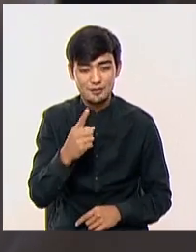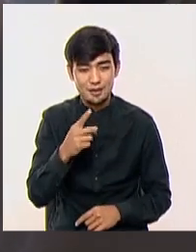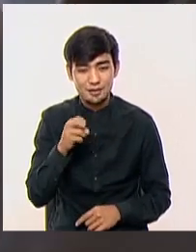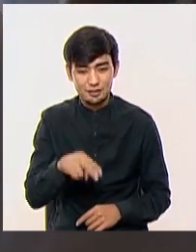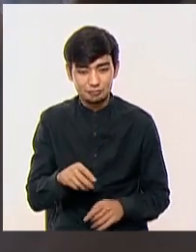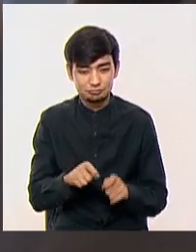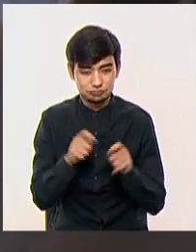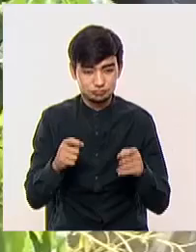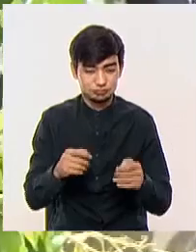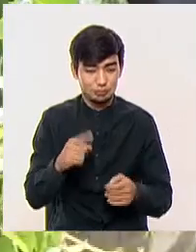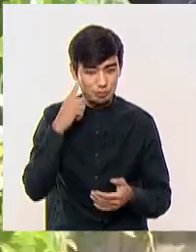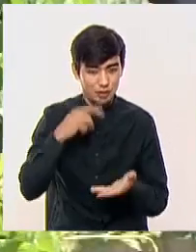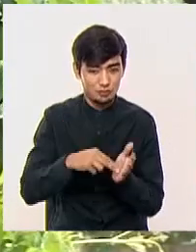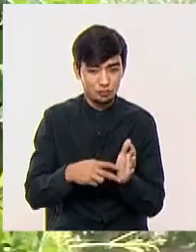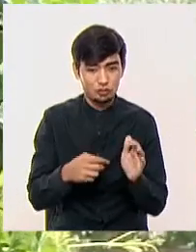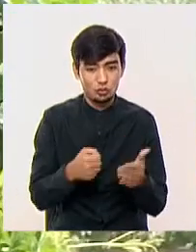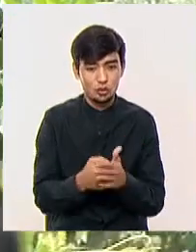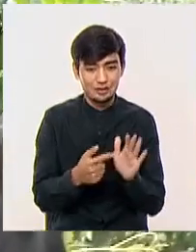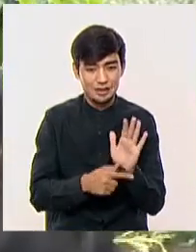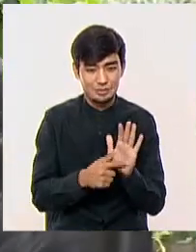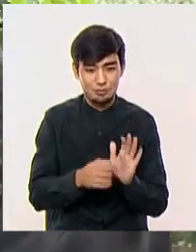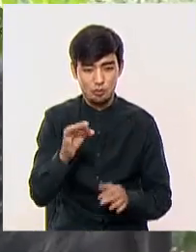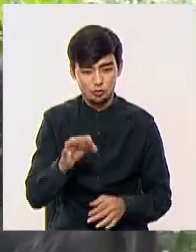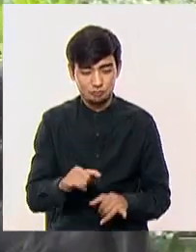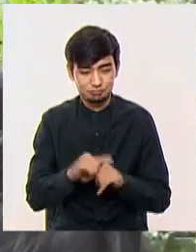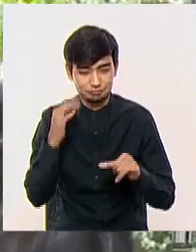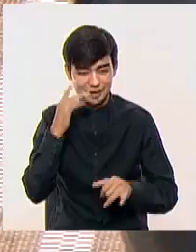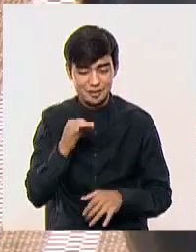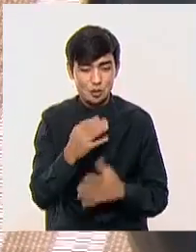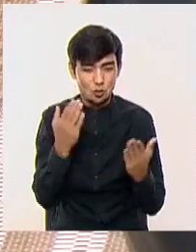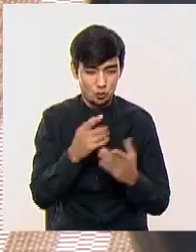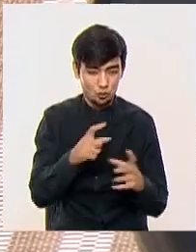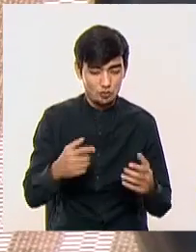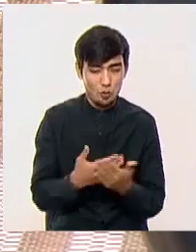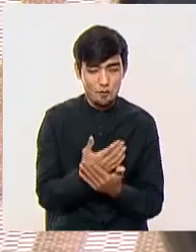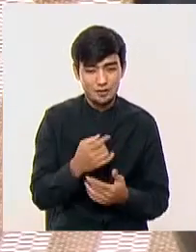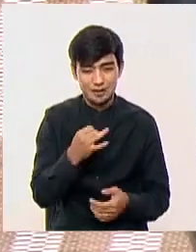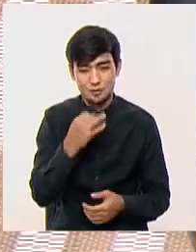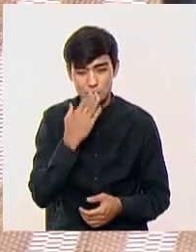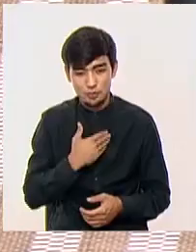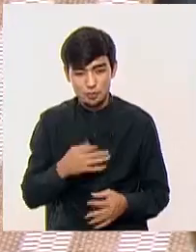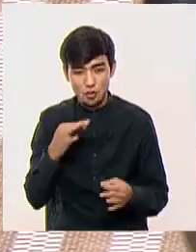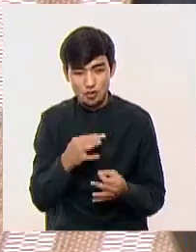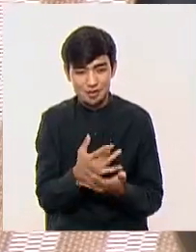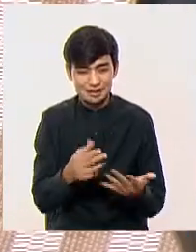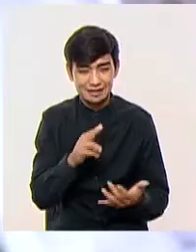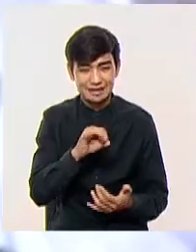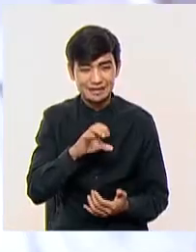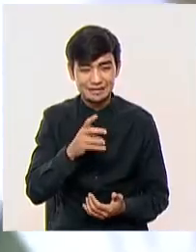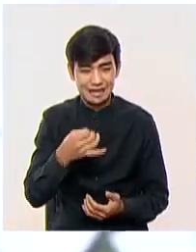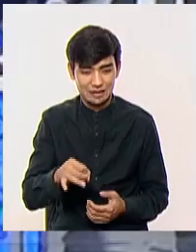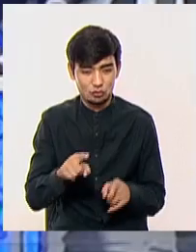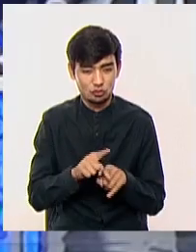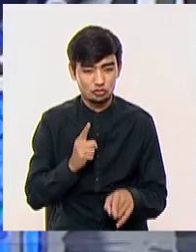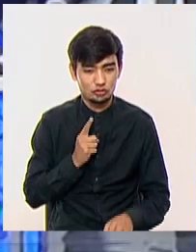планирует расширить до 70 процентов зрителей ждут не только отечественные новинки но и любимые ленты студии Disney